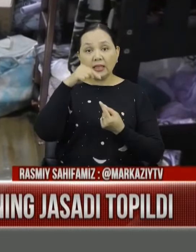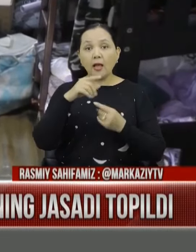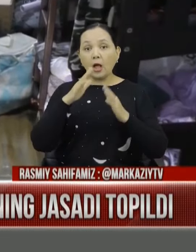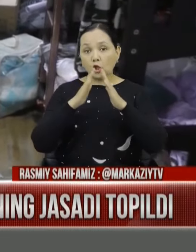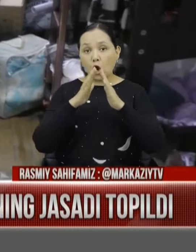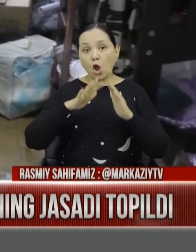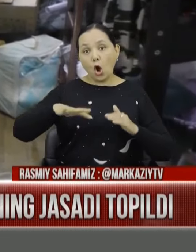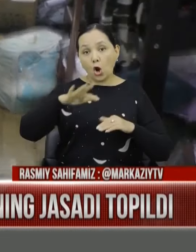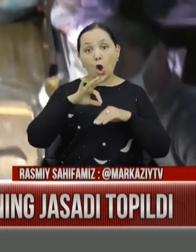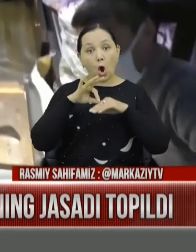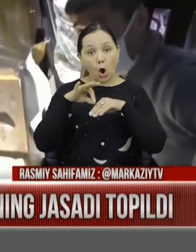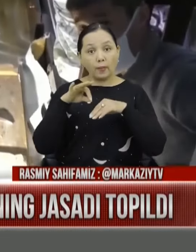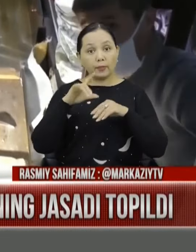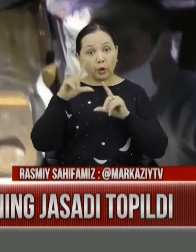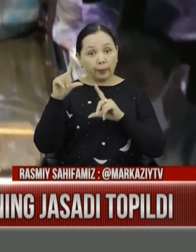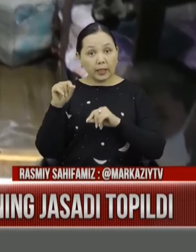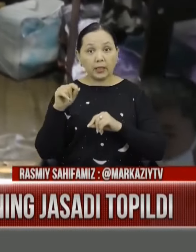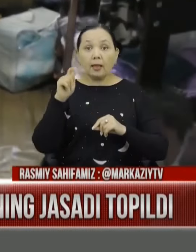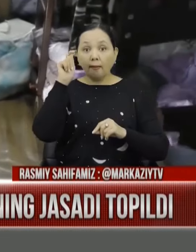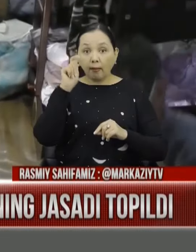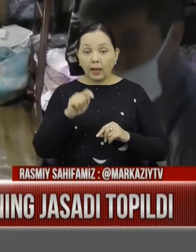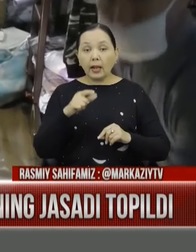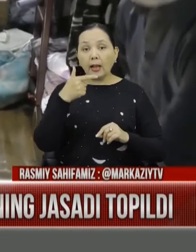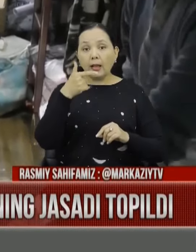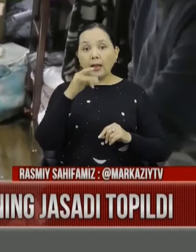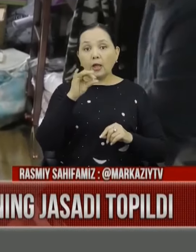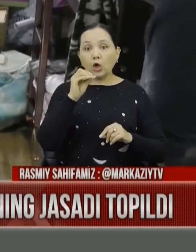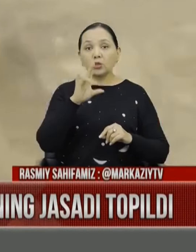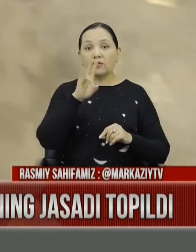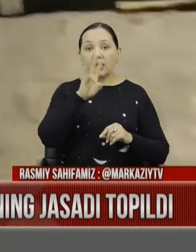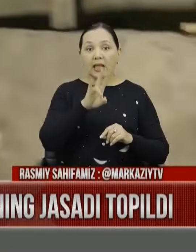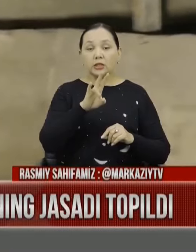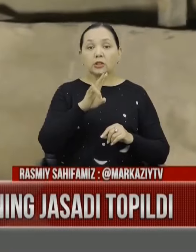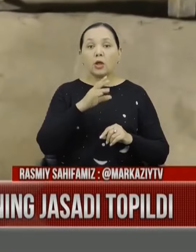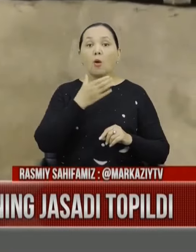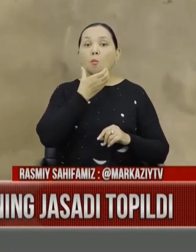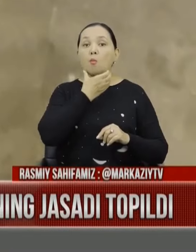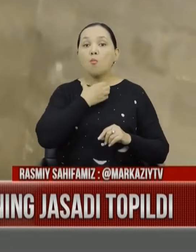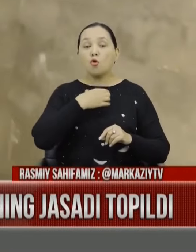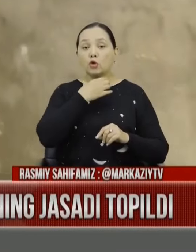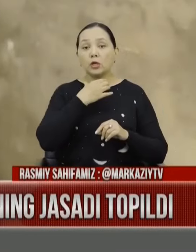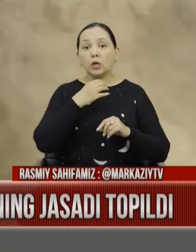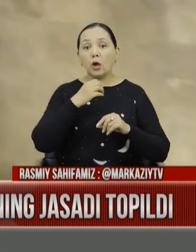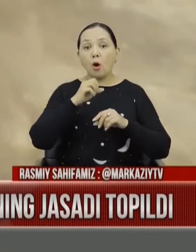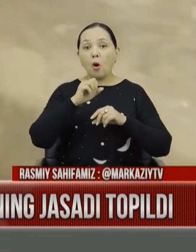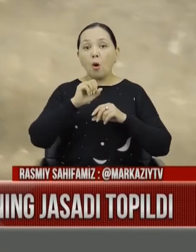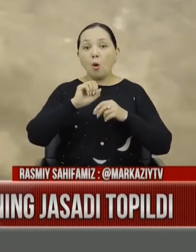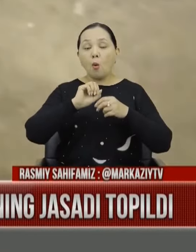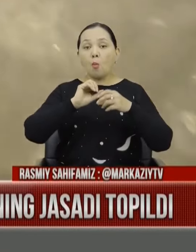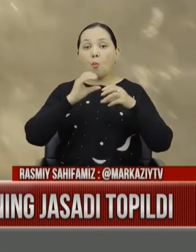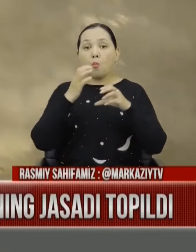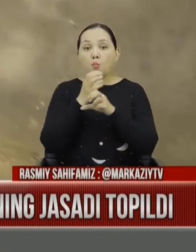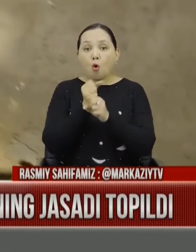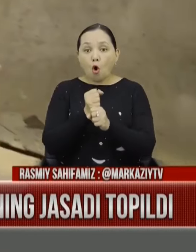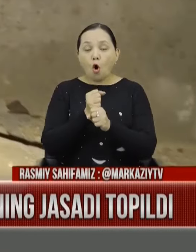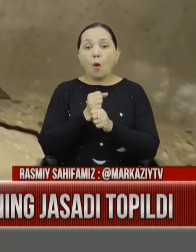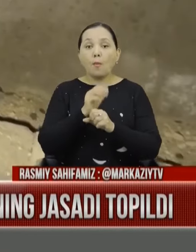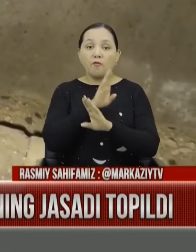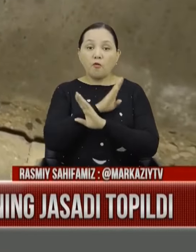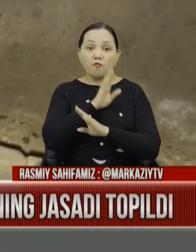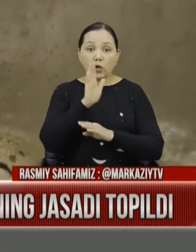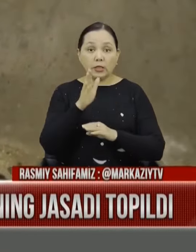olib chiqib ketadi. Ushbu dala hovliga yetib kelgach, G'iyos va Nargizaning bo'yin qismidan choyshab bilan bo'g'ib, uni vafot etganini ishonch